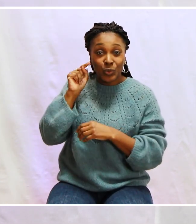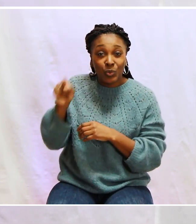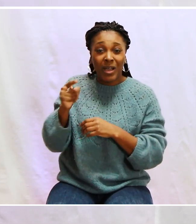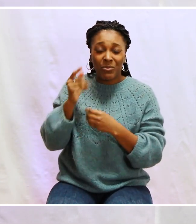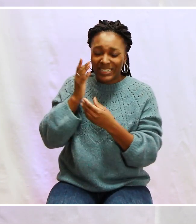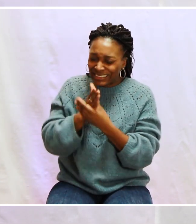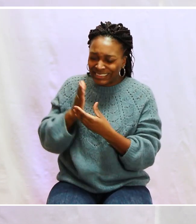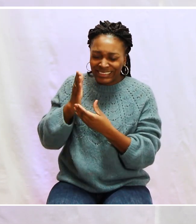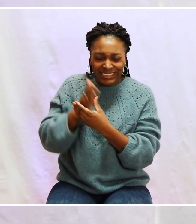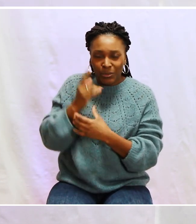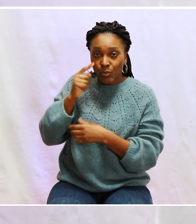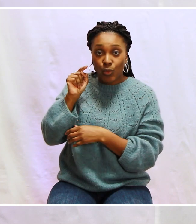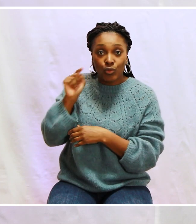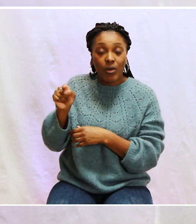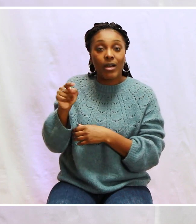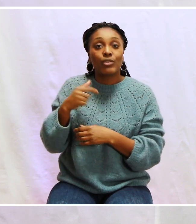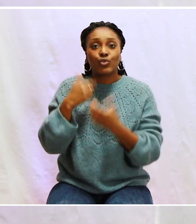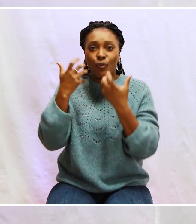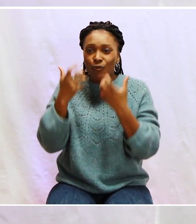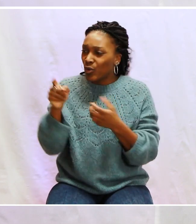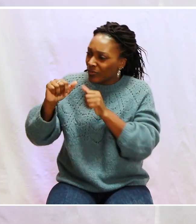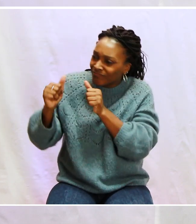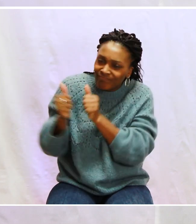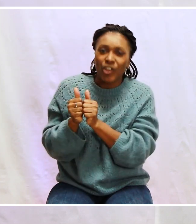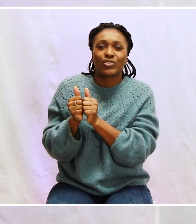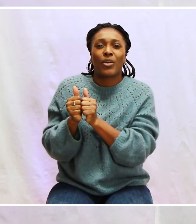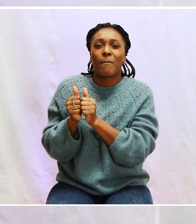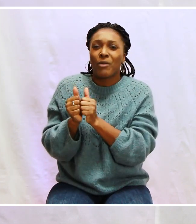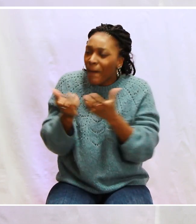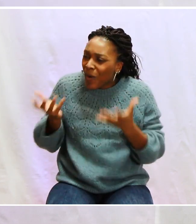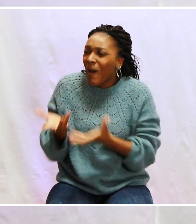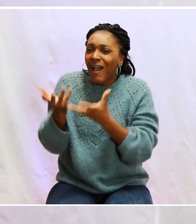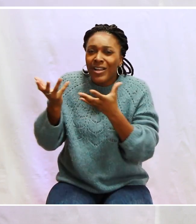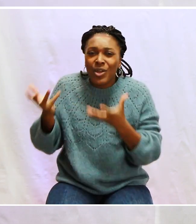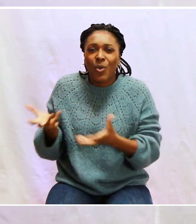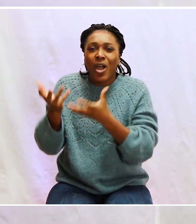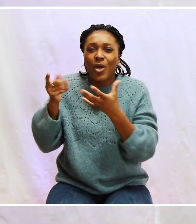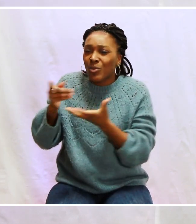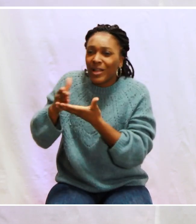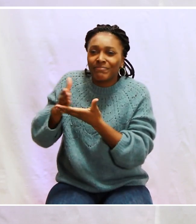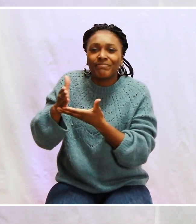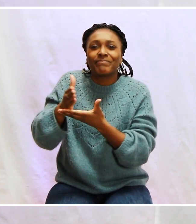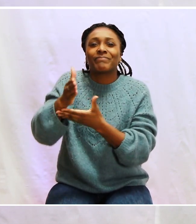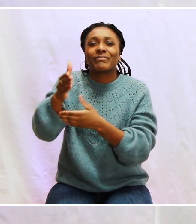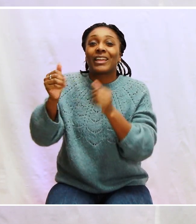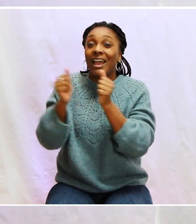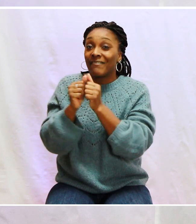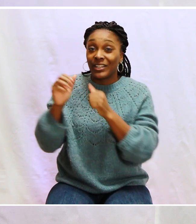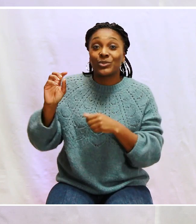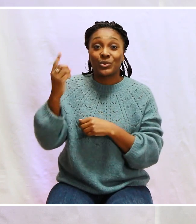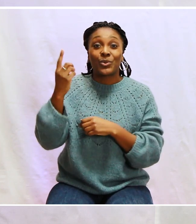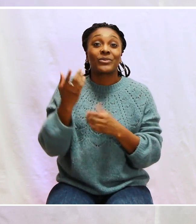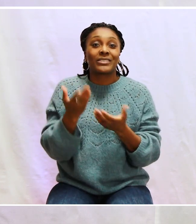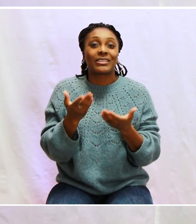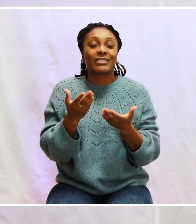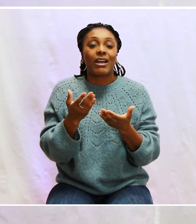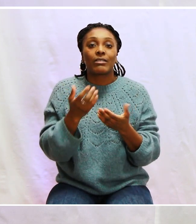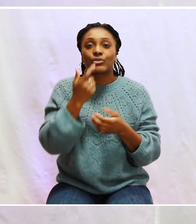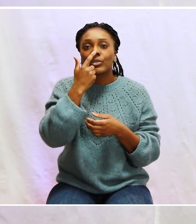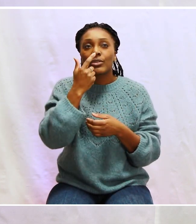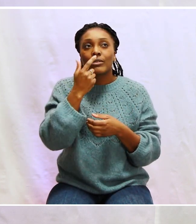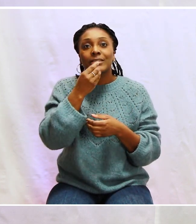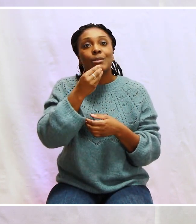pour toi, et je veux vraiment être ton compagnon dans cette route que tu es en train de prendre avec Dieu. Et je pense que c'est bon pour